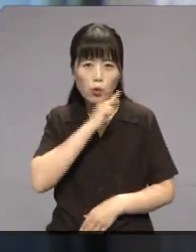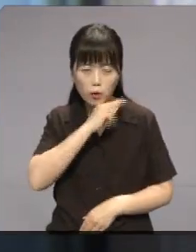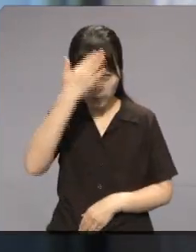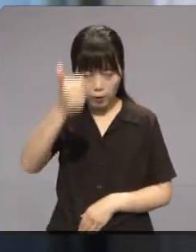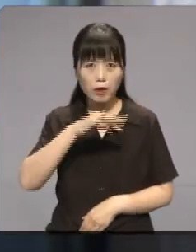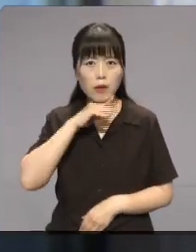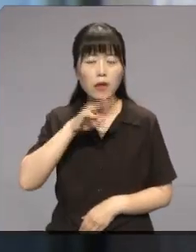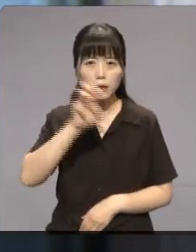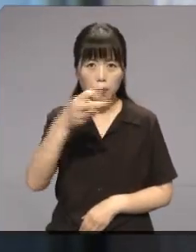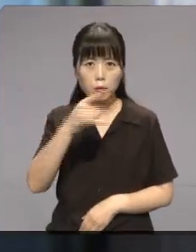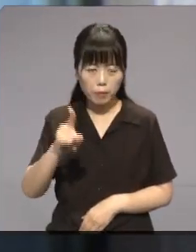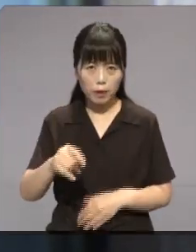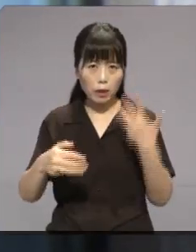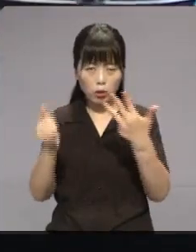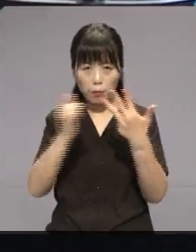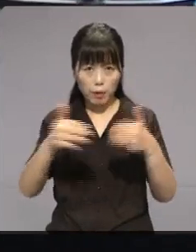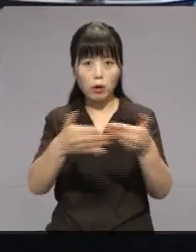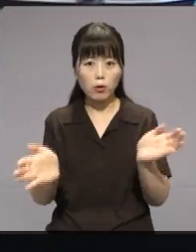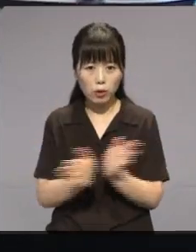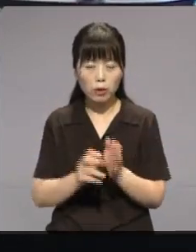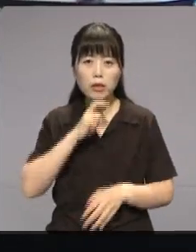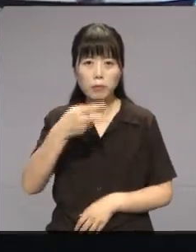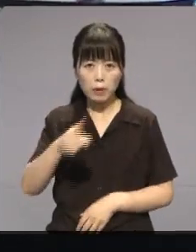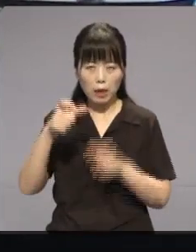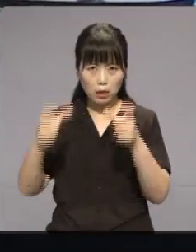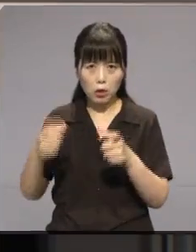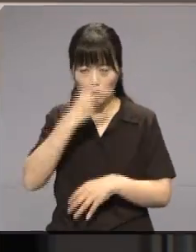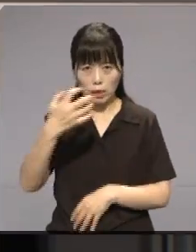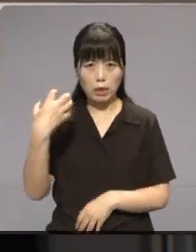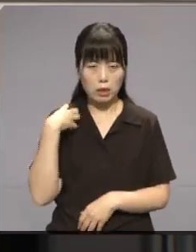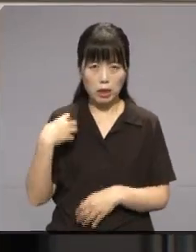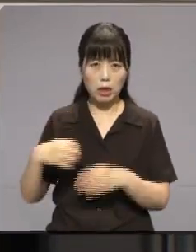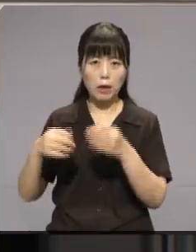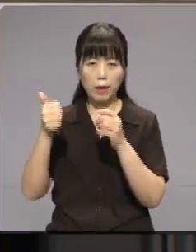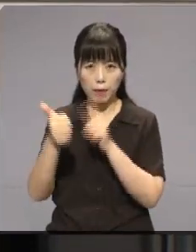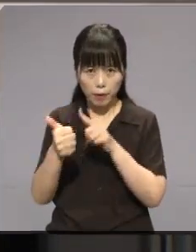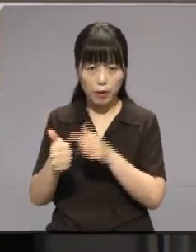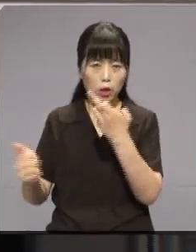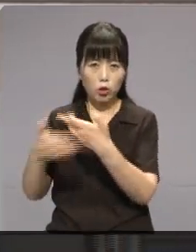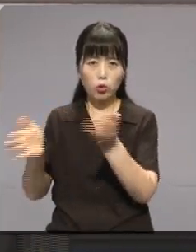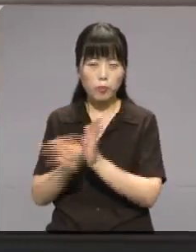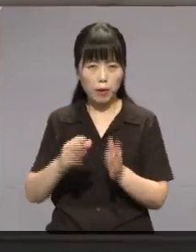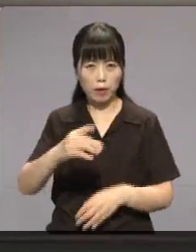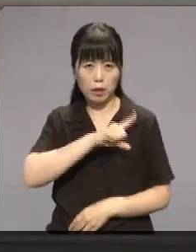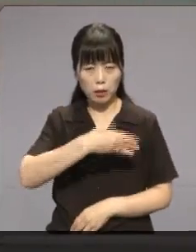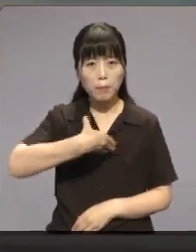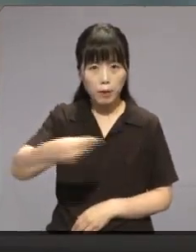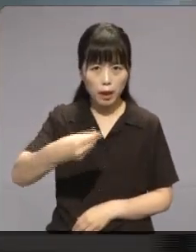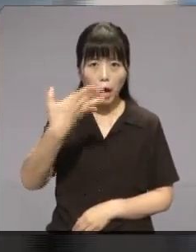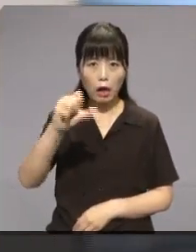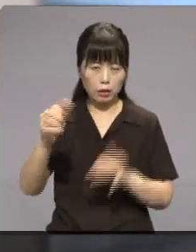30대 씨 등 8명을 구속하고 20대 지역 관리책 BC 등 12명과 불법으로 명의를 빌려준